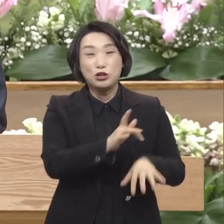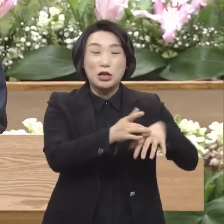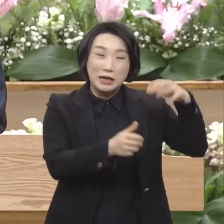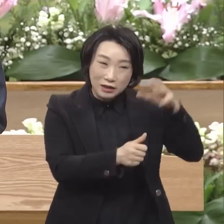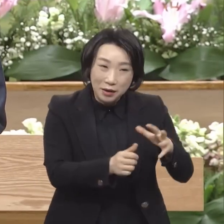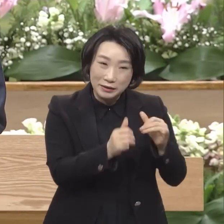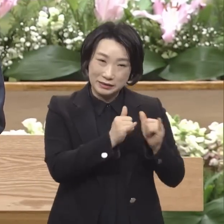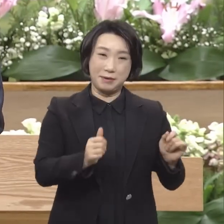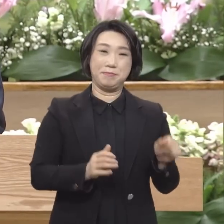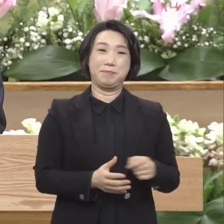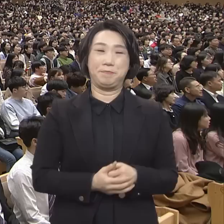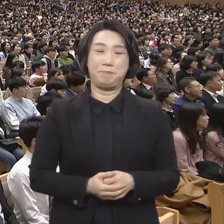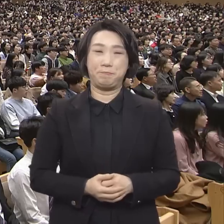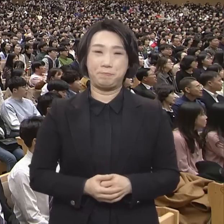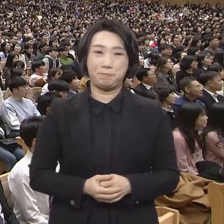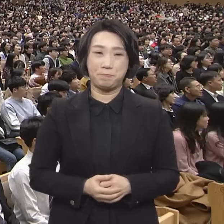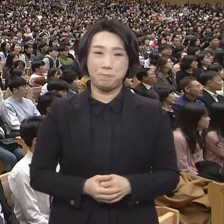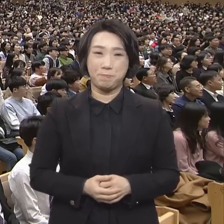귀신에게 결박당한 자다.